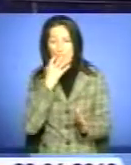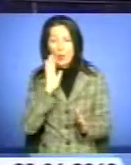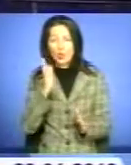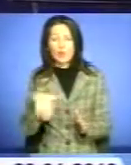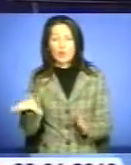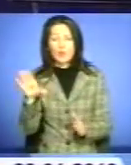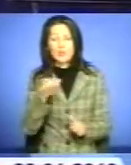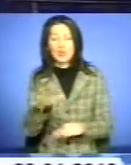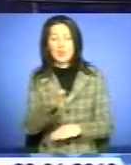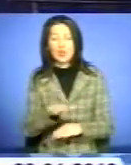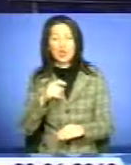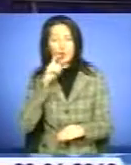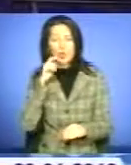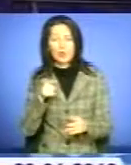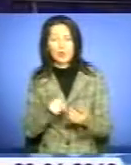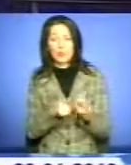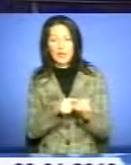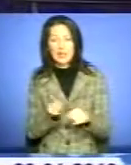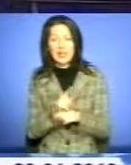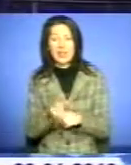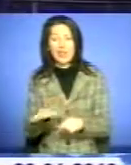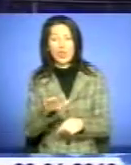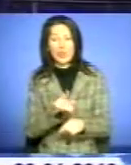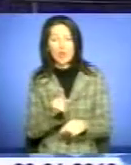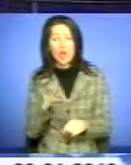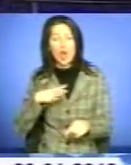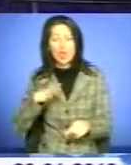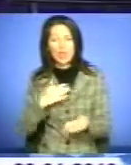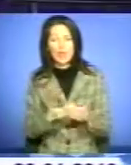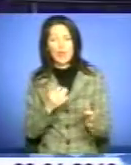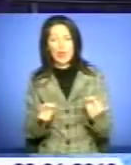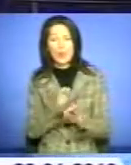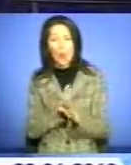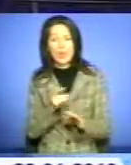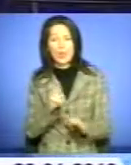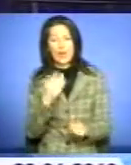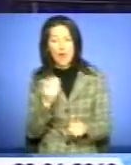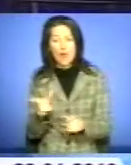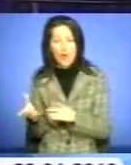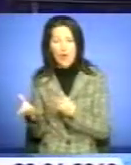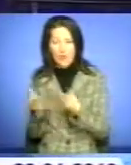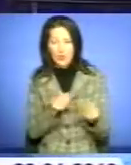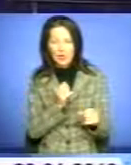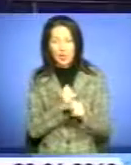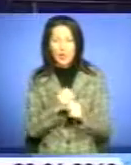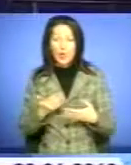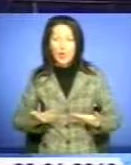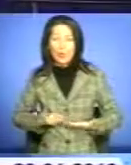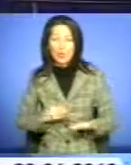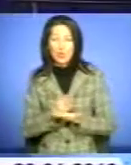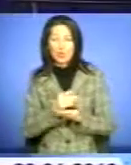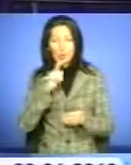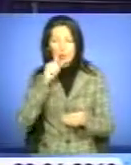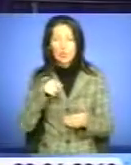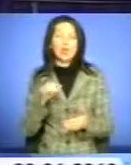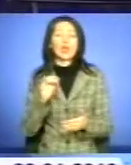всій території України, в тому числі й на Тернопільщині. Що чекати від погоди і як вона вплине на роботу комунальних служб, знає Лілія